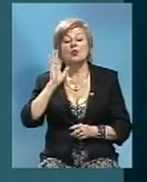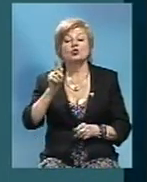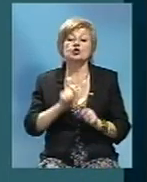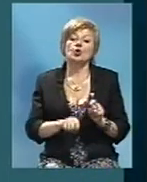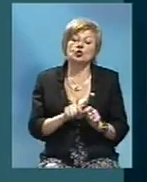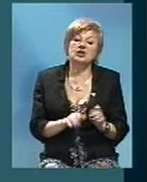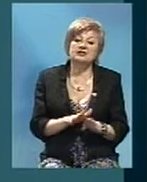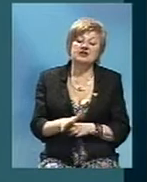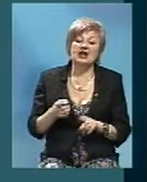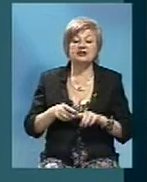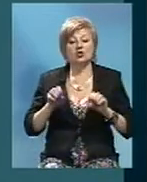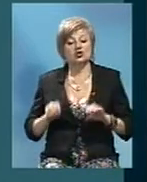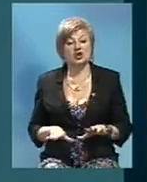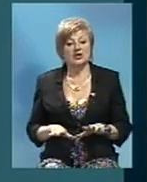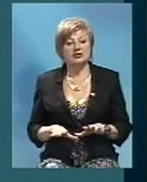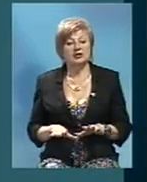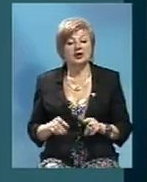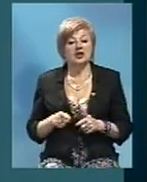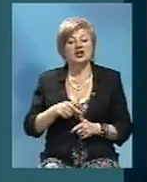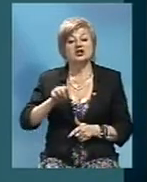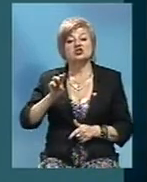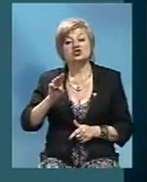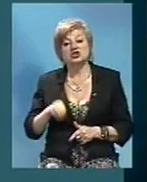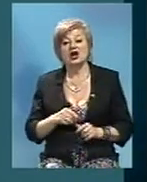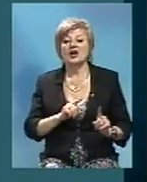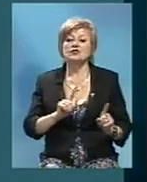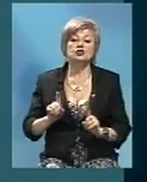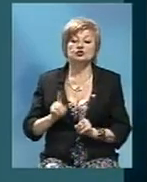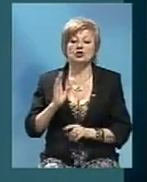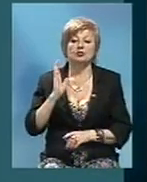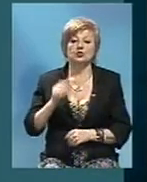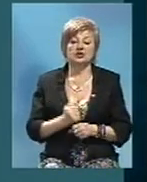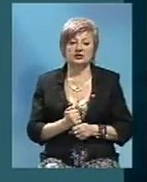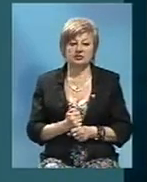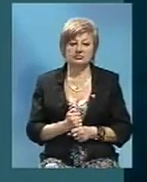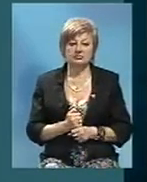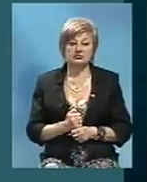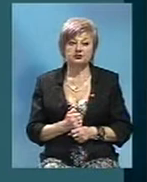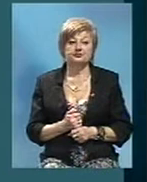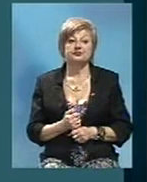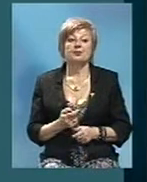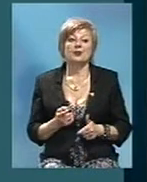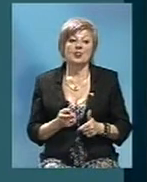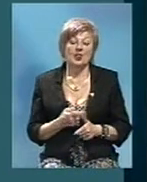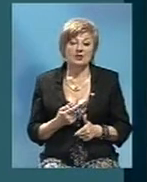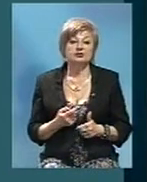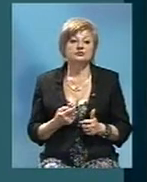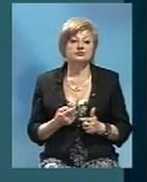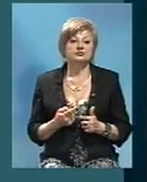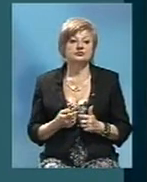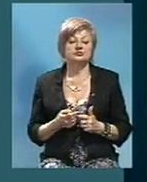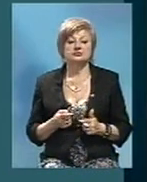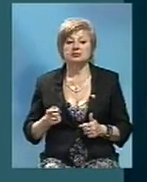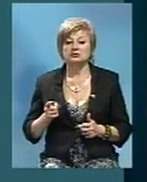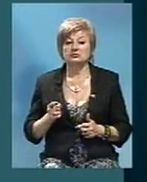контролюватися виконання цього рішення і які штрафи, от який механізм? Ну, на сьогоднішній день є Кодекс України